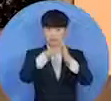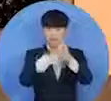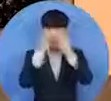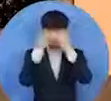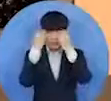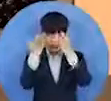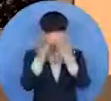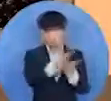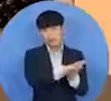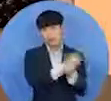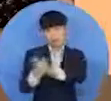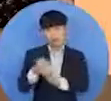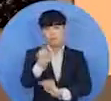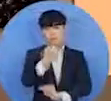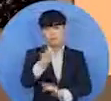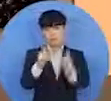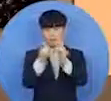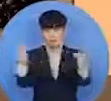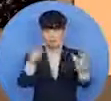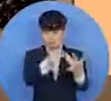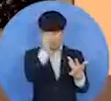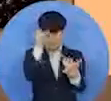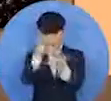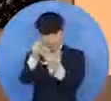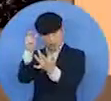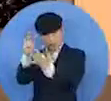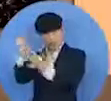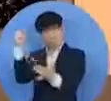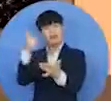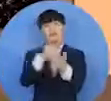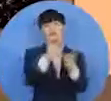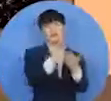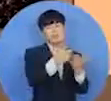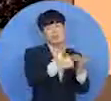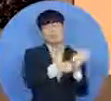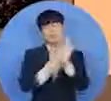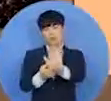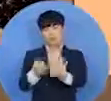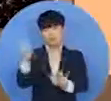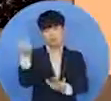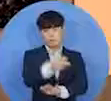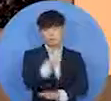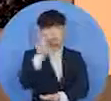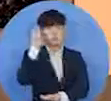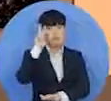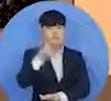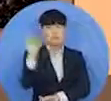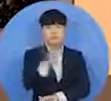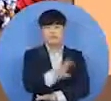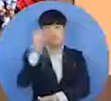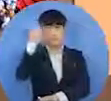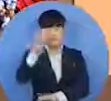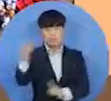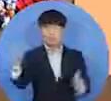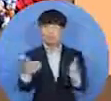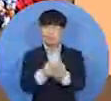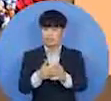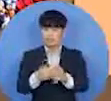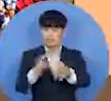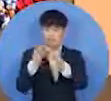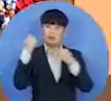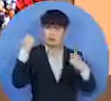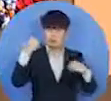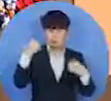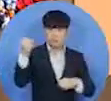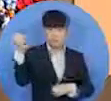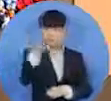새롭게 달라지는 것은 시민들이 선택한 친근한 포스터와 축제 2, 4일차 저녁 공연 킬러 콘텐츠 도입과